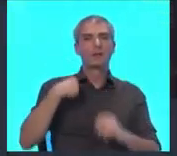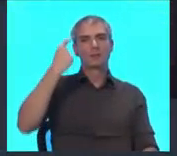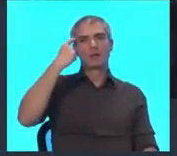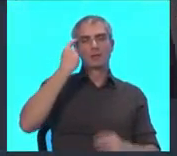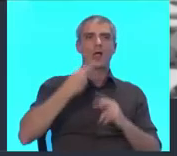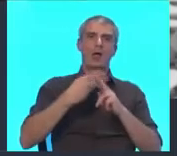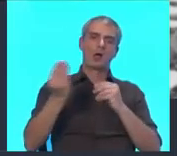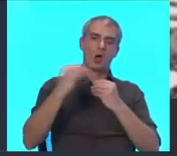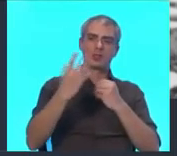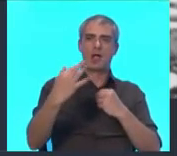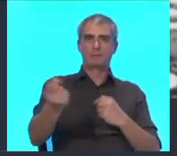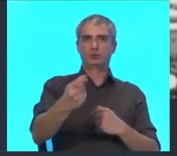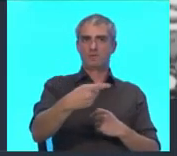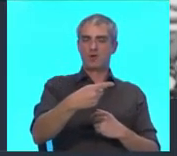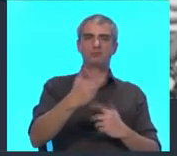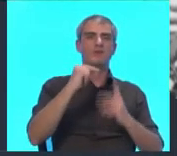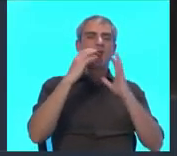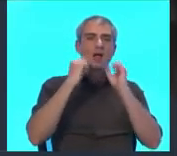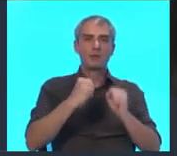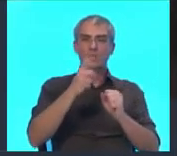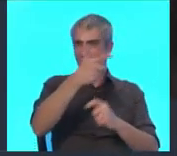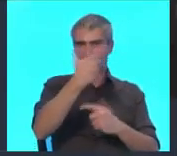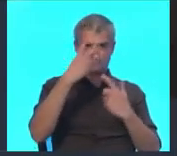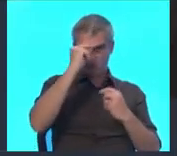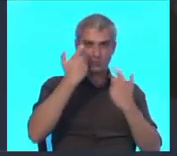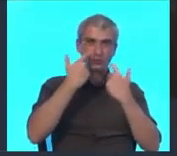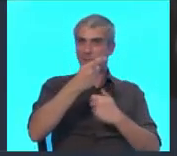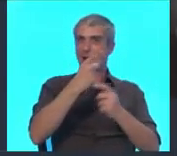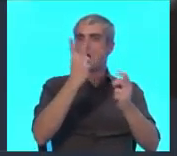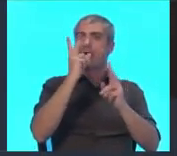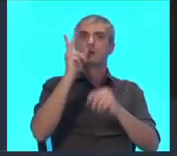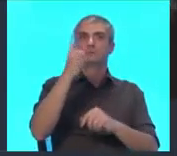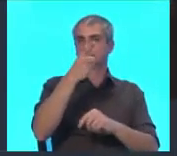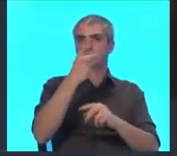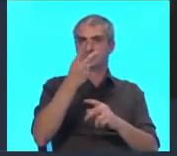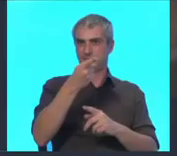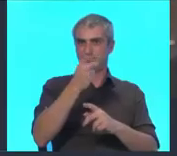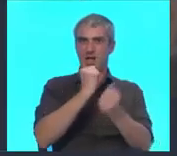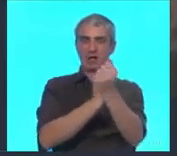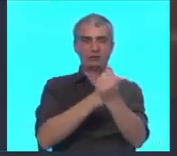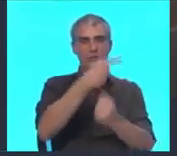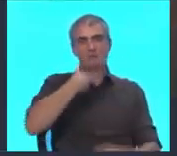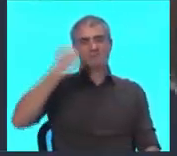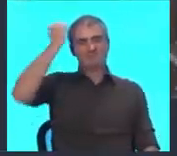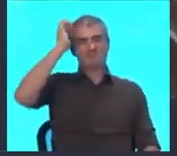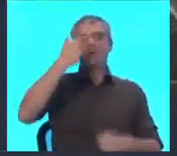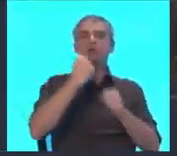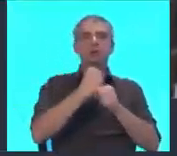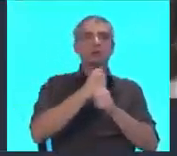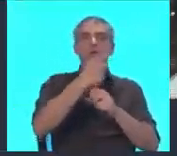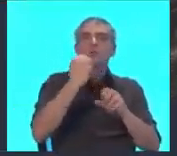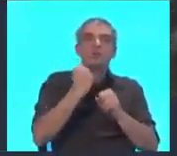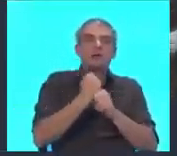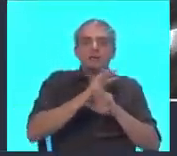בשבועות הבאים. אין ספק כי השומר מאושוויץ, שטען בעבר כי הוא מצטער על מה שעשה, ניסה כל אשר ביכולתו